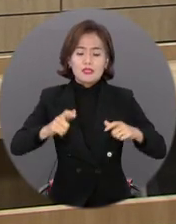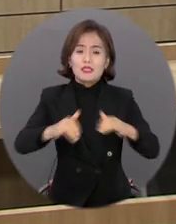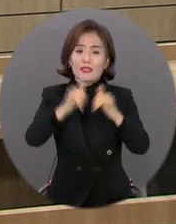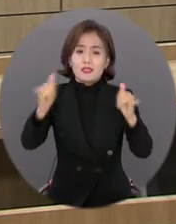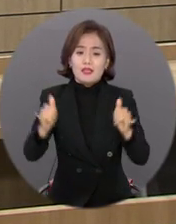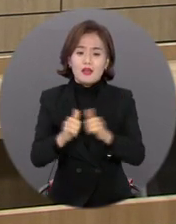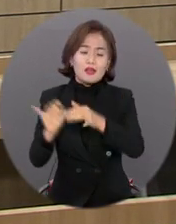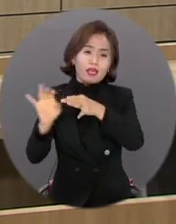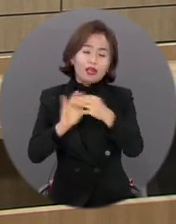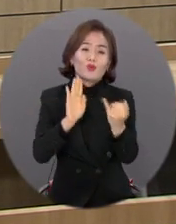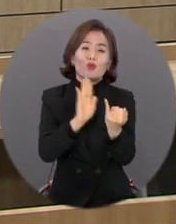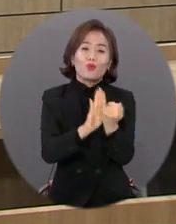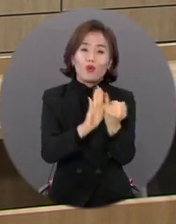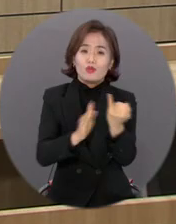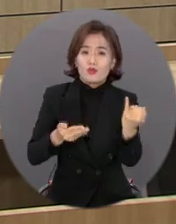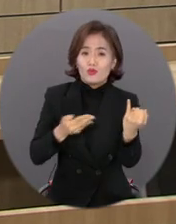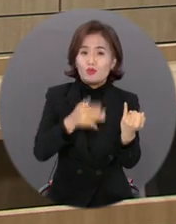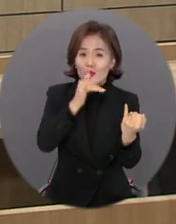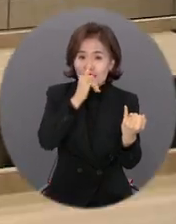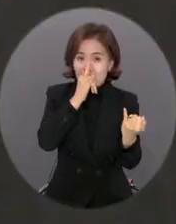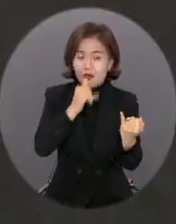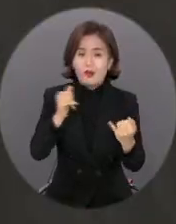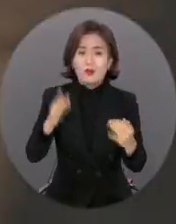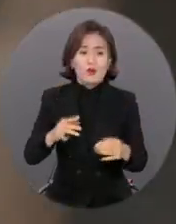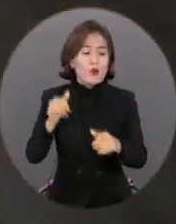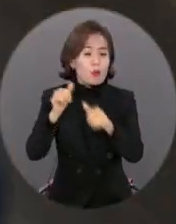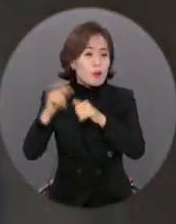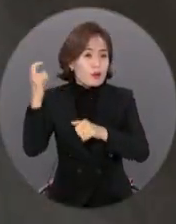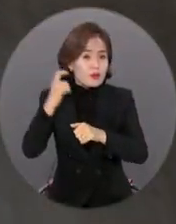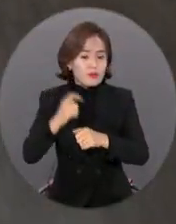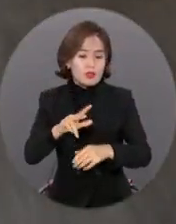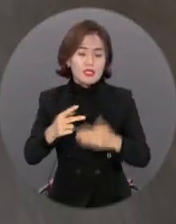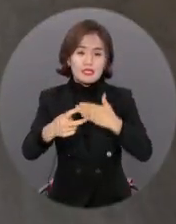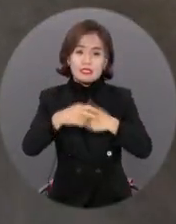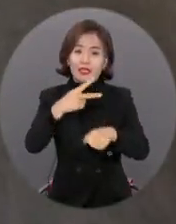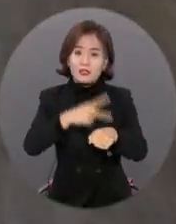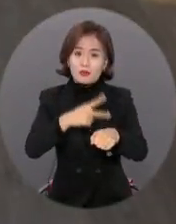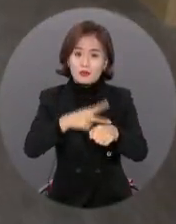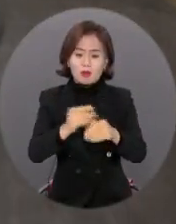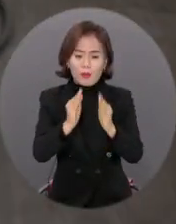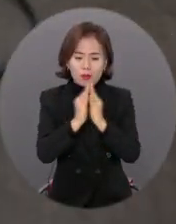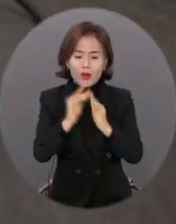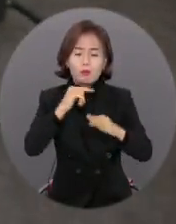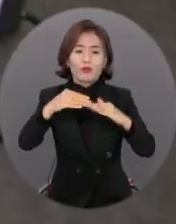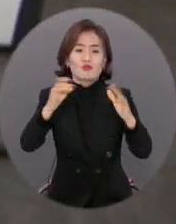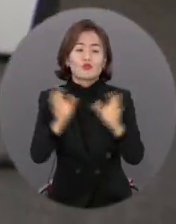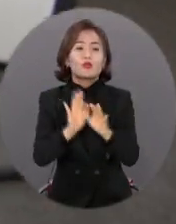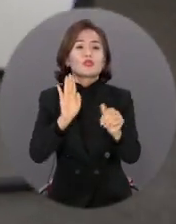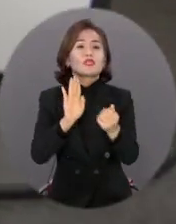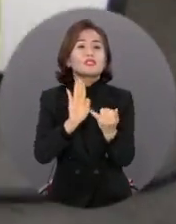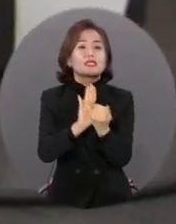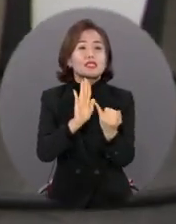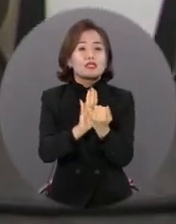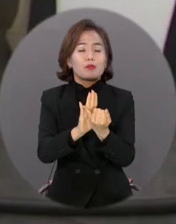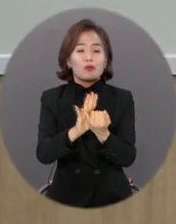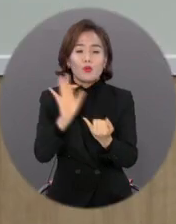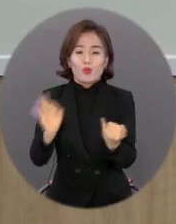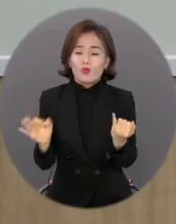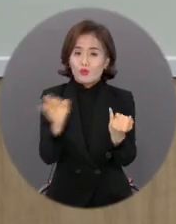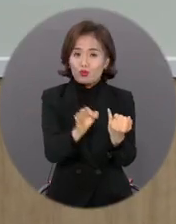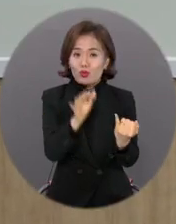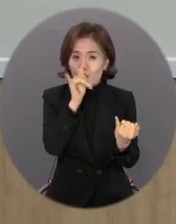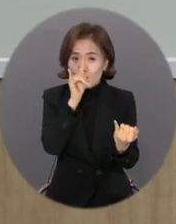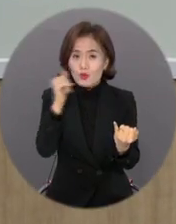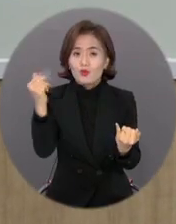지역사회의 든든한 지원도 잇따르고 있습니다. 소식을 접한 몇몇 의사들은 미얀마 민주화를 지지하는 뜻을 모아 기부금을